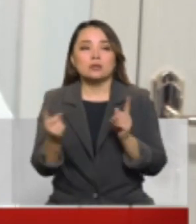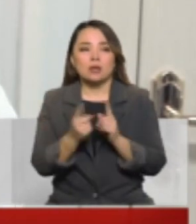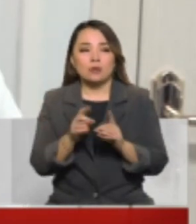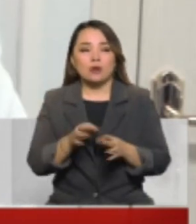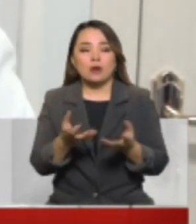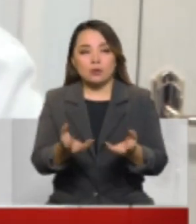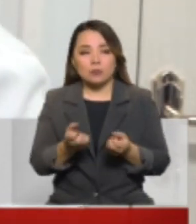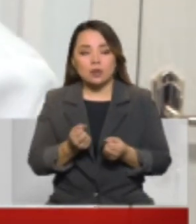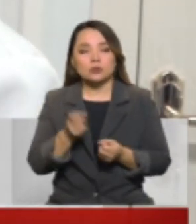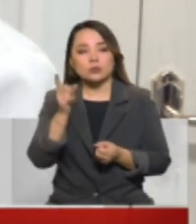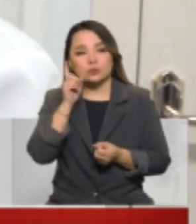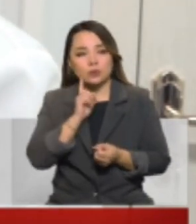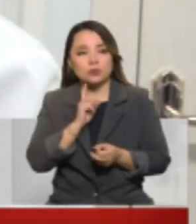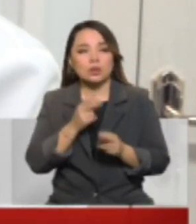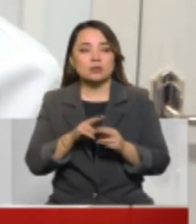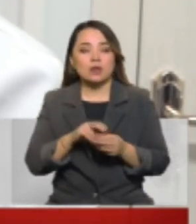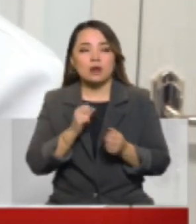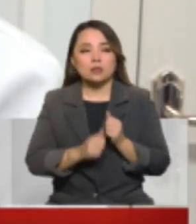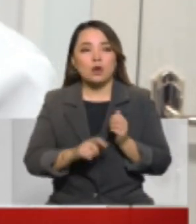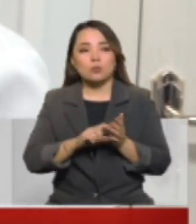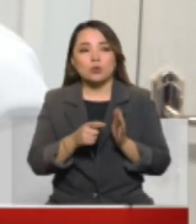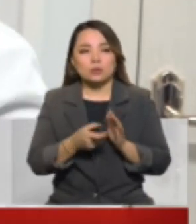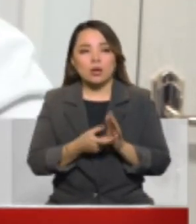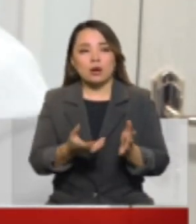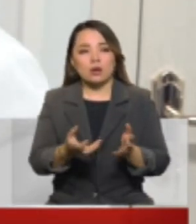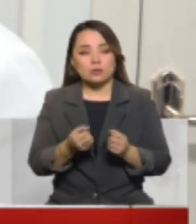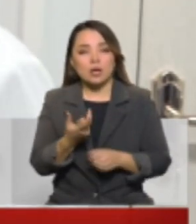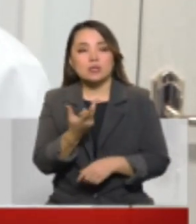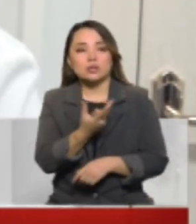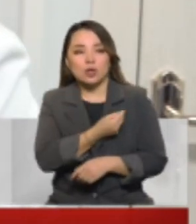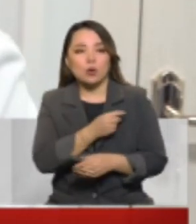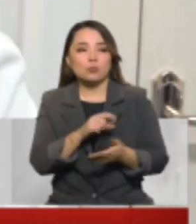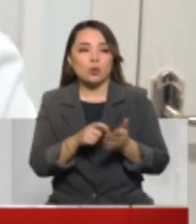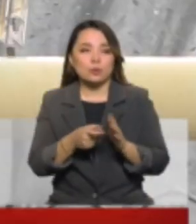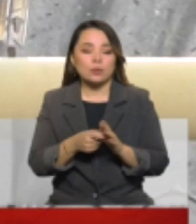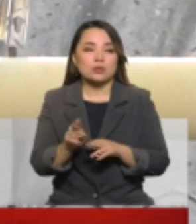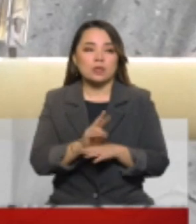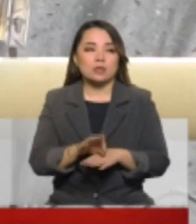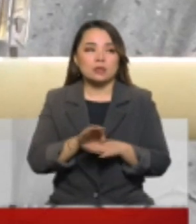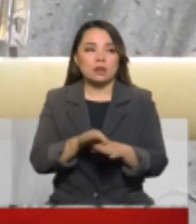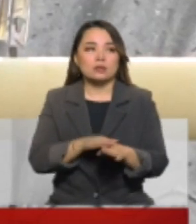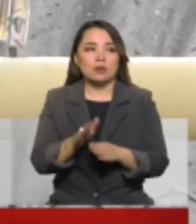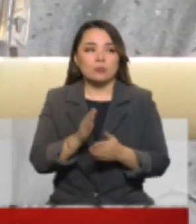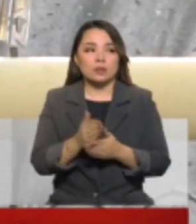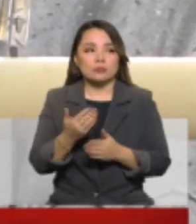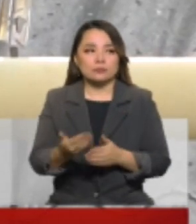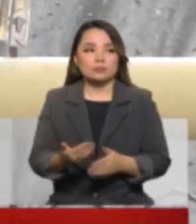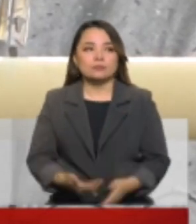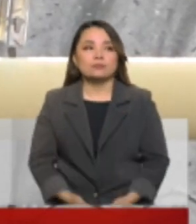бәрі әрқайсысының өз бөлмесі бар. Қабылдау бөлмеміз, егу, екпе бөлмесі деген сияқты.